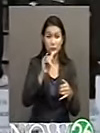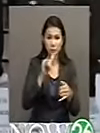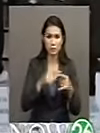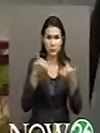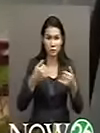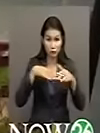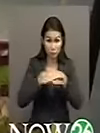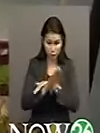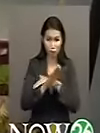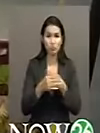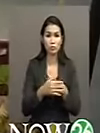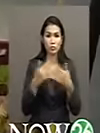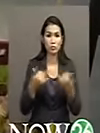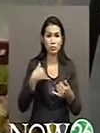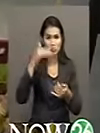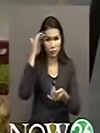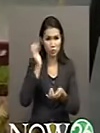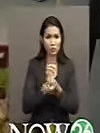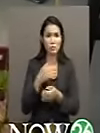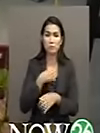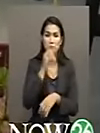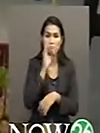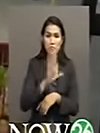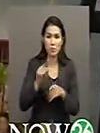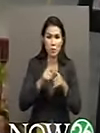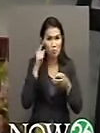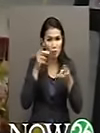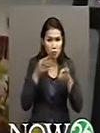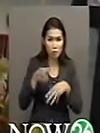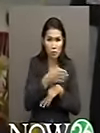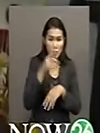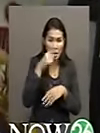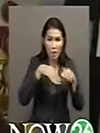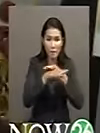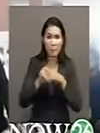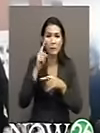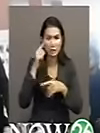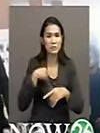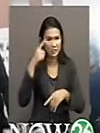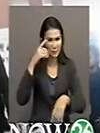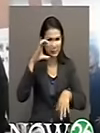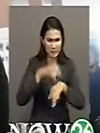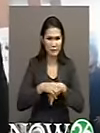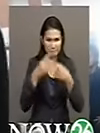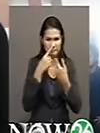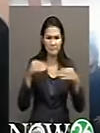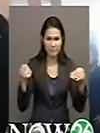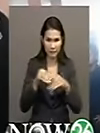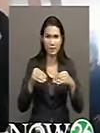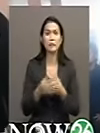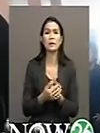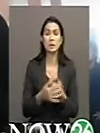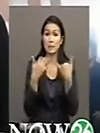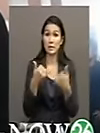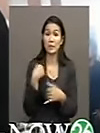ำลังหลบหนีค่ะเจ้าหน้าที่บอกว่ายังไม่ขอเปิดเผยเส้นทางการหลบหนีแต่คาดว่าจะจับกุมตัวได้เร็วๆนี้ผู้สื่อข่